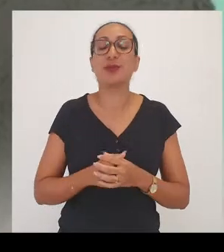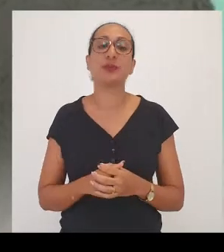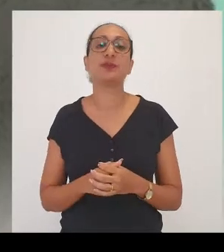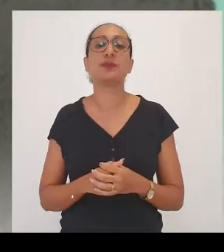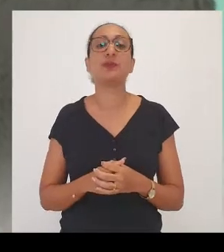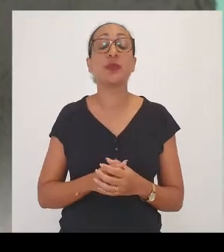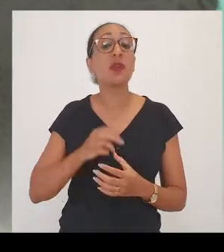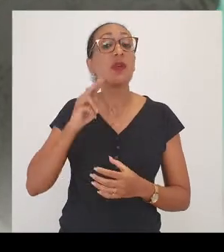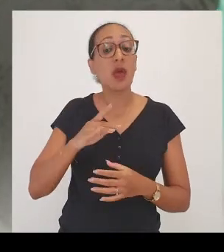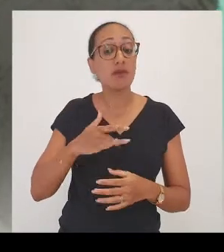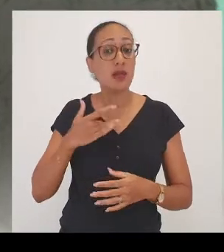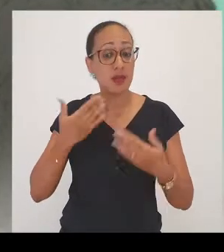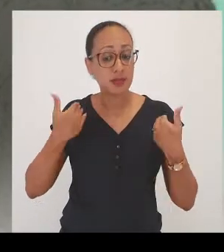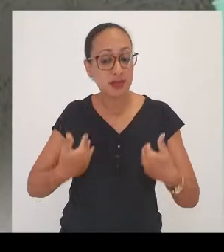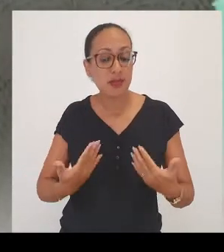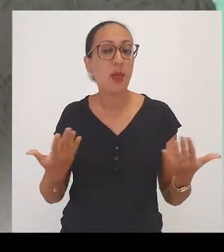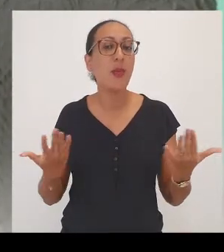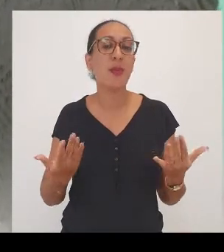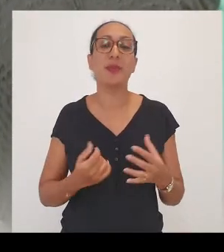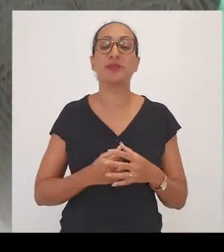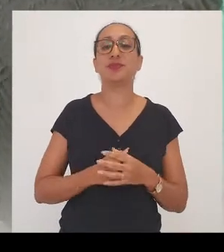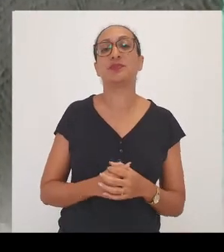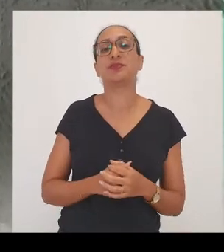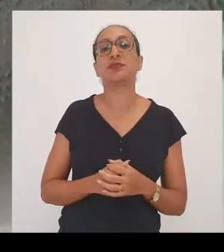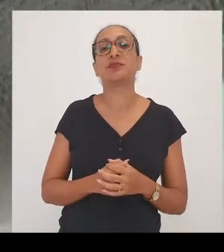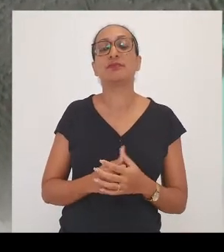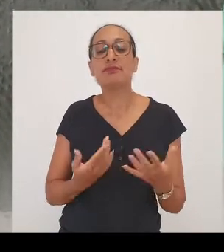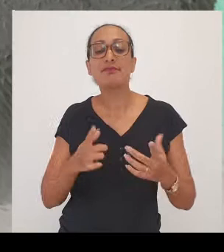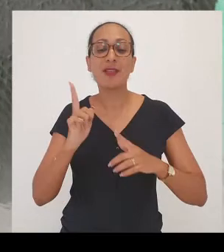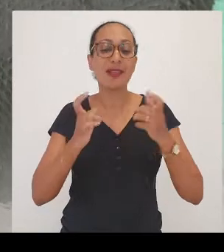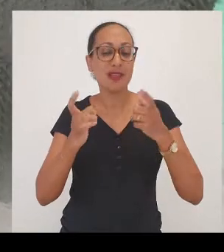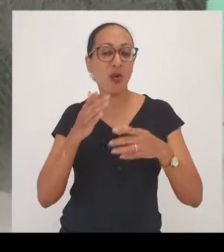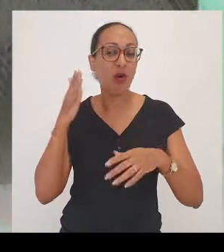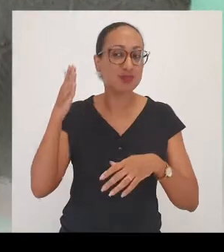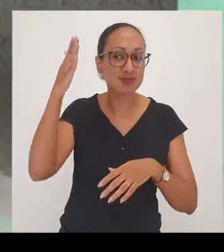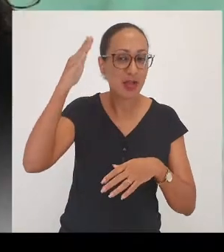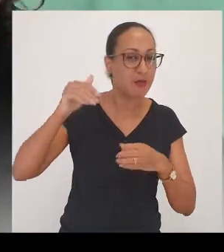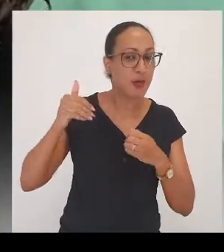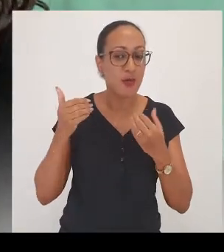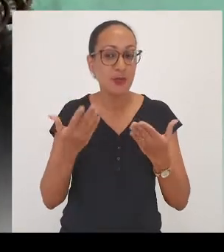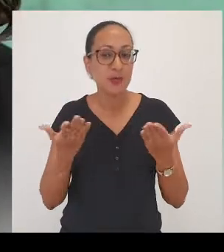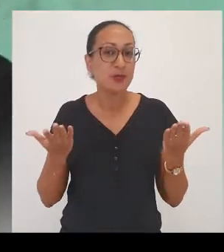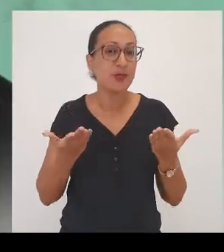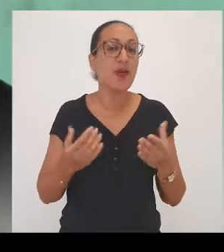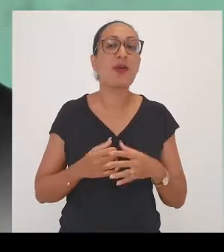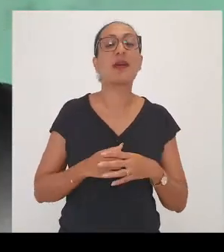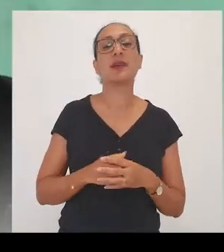proposer. Alors avant tout, ce qui m'intéresse dans ce métier, c'est de pouvoir proposer à des futurs clients